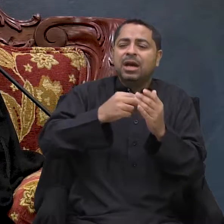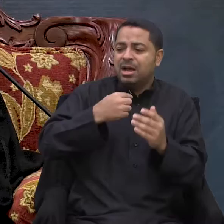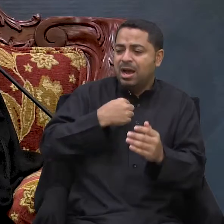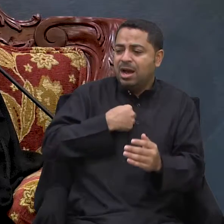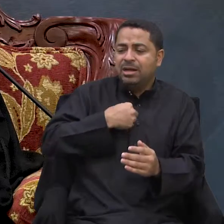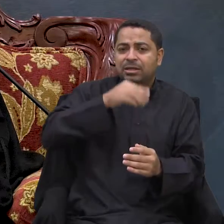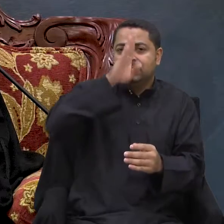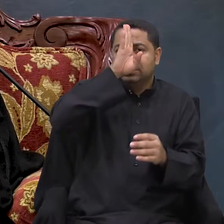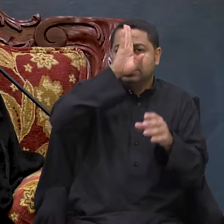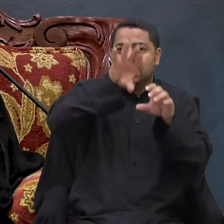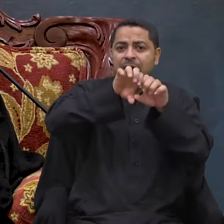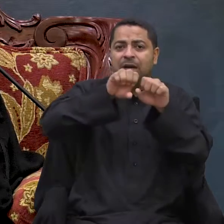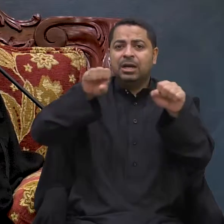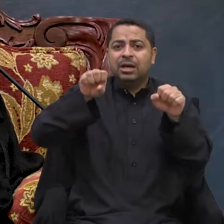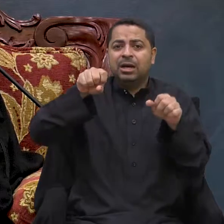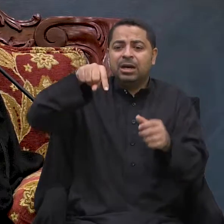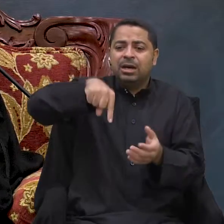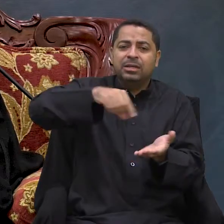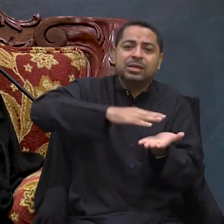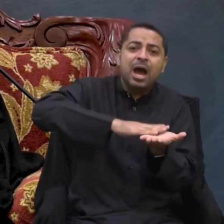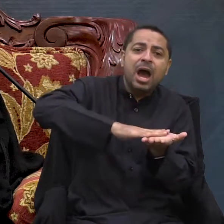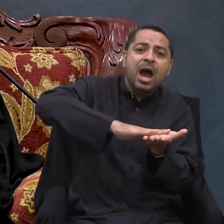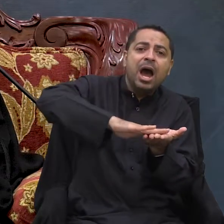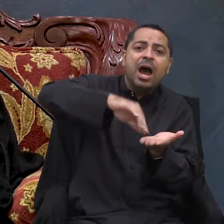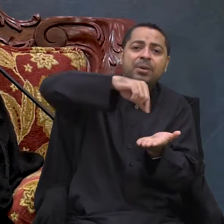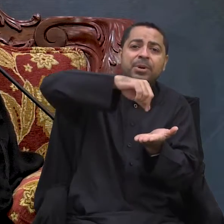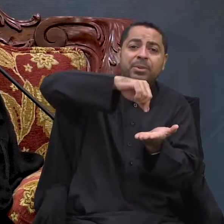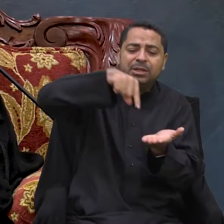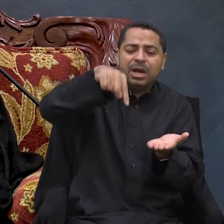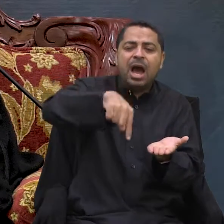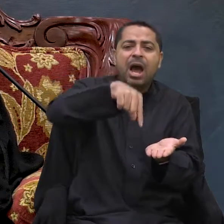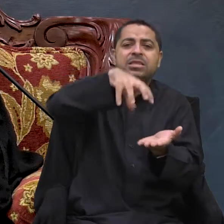إنني في هذه الأرض ملاق